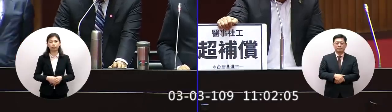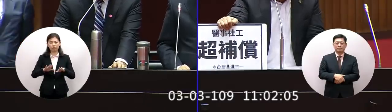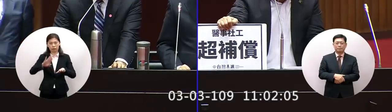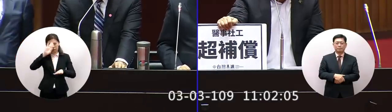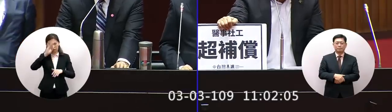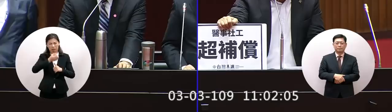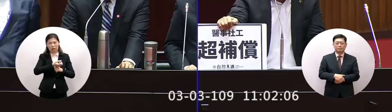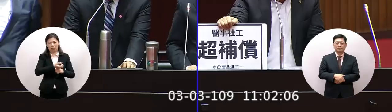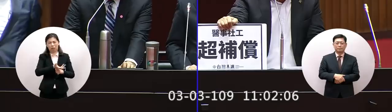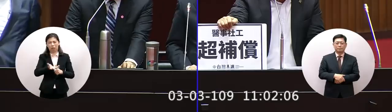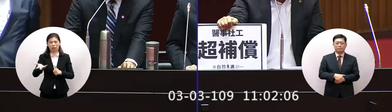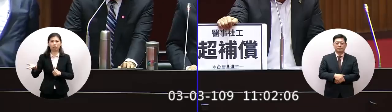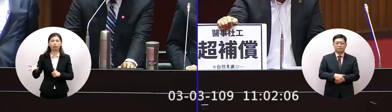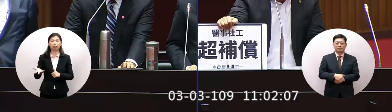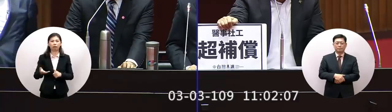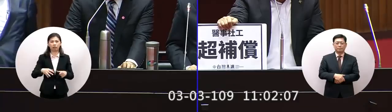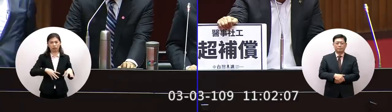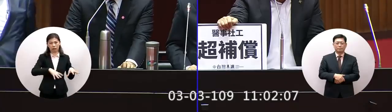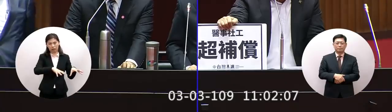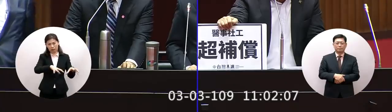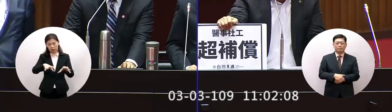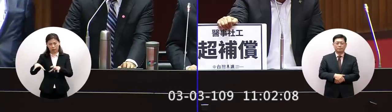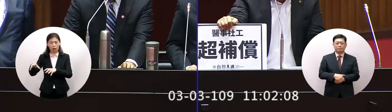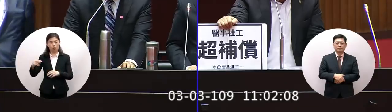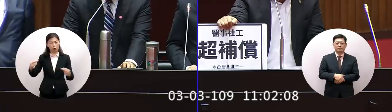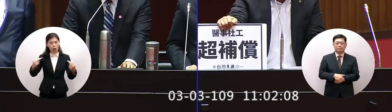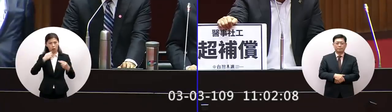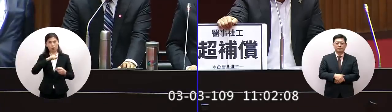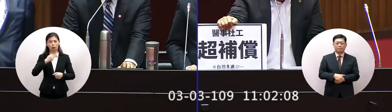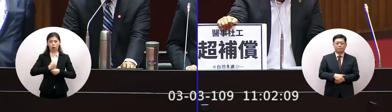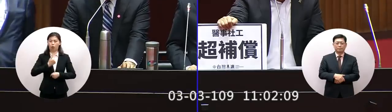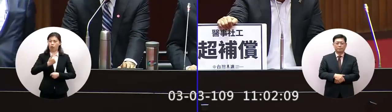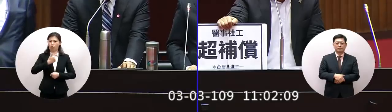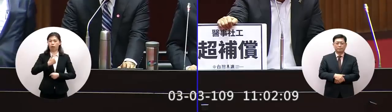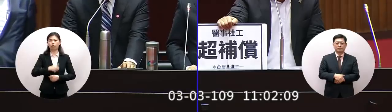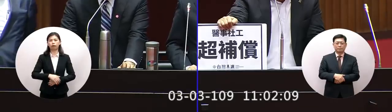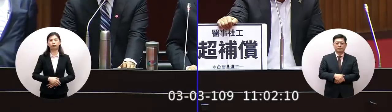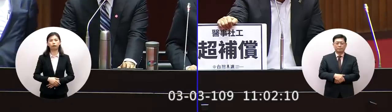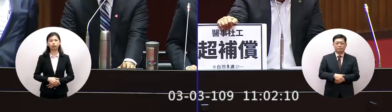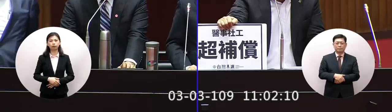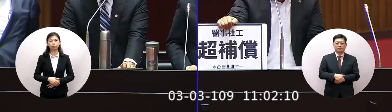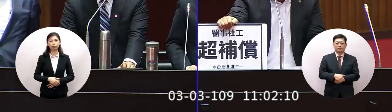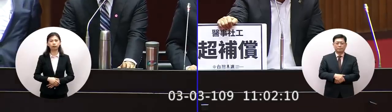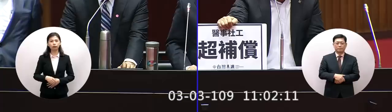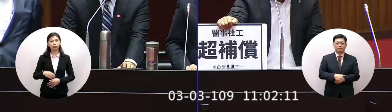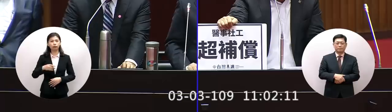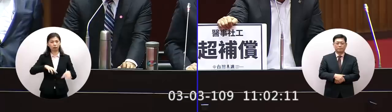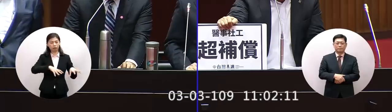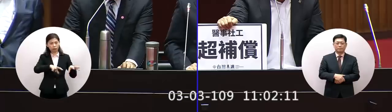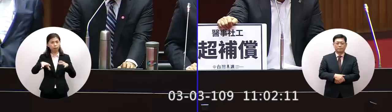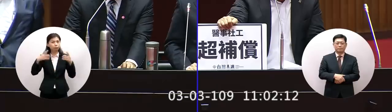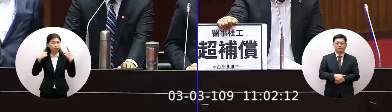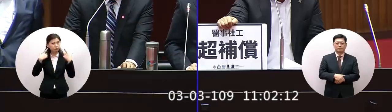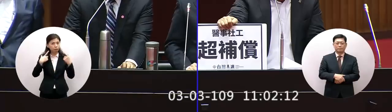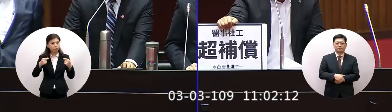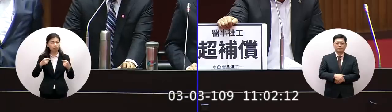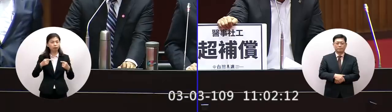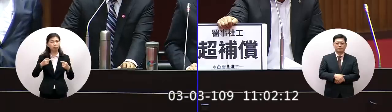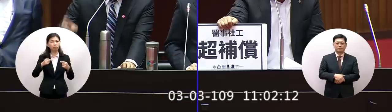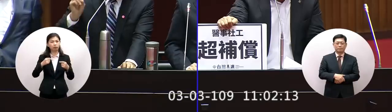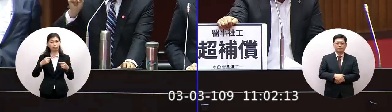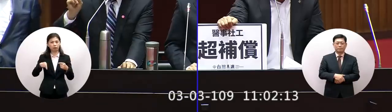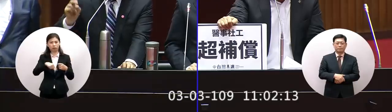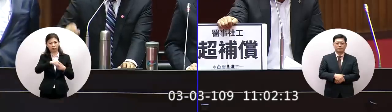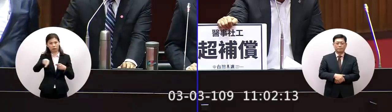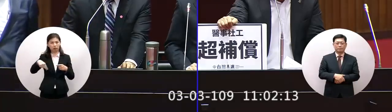情发生，之所以全世界拢肯定台湾的做法，啊，以及伫进全世界本来有七，台湾